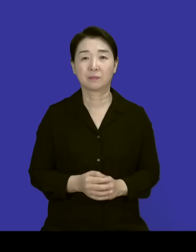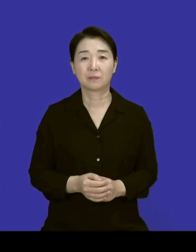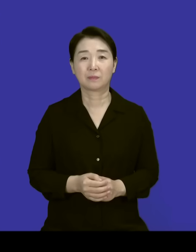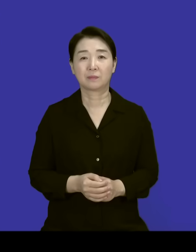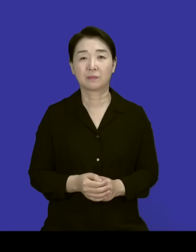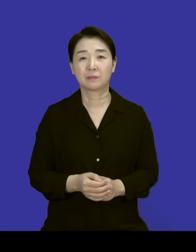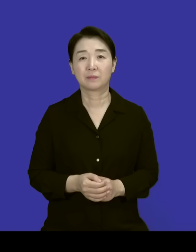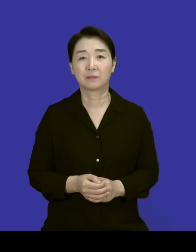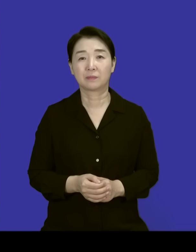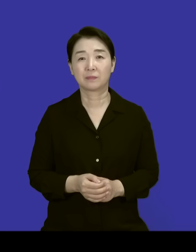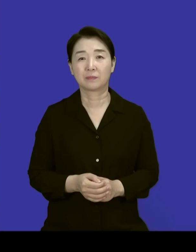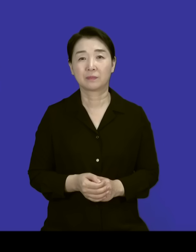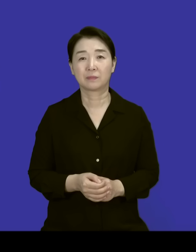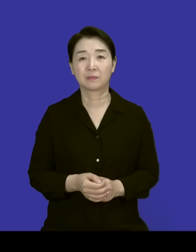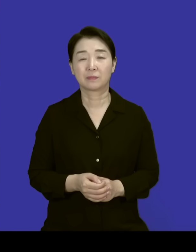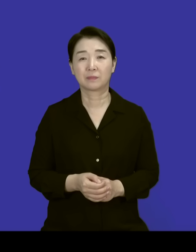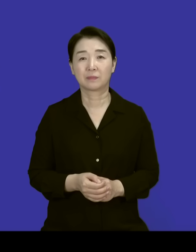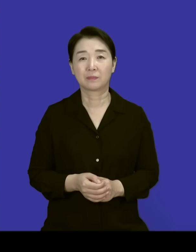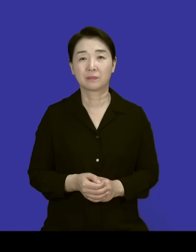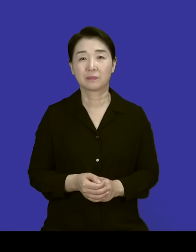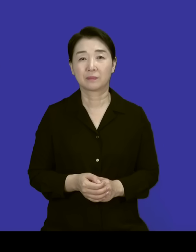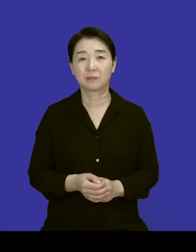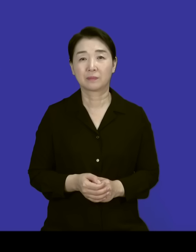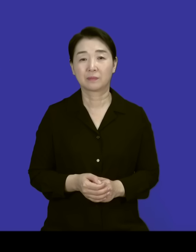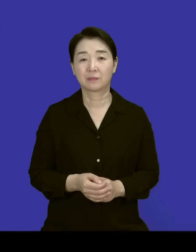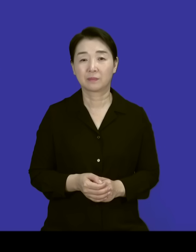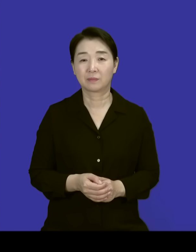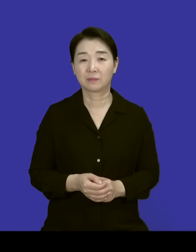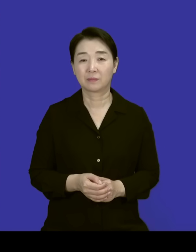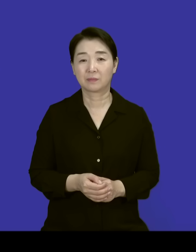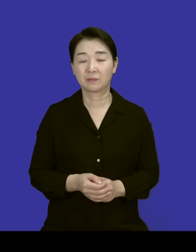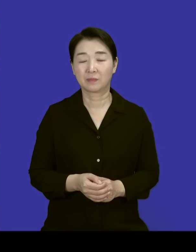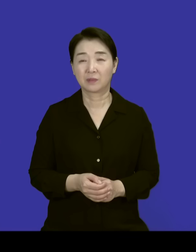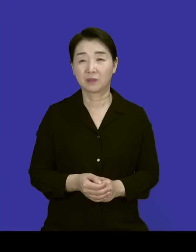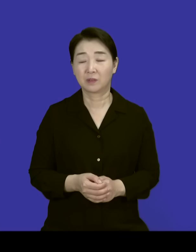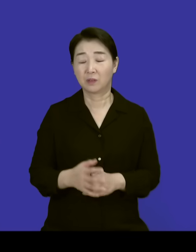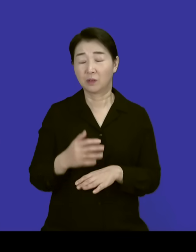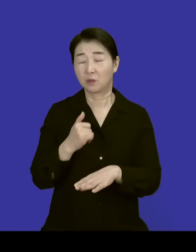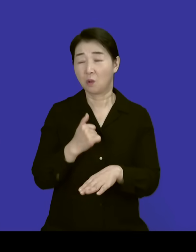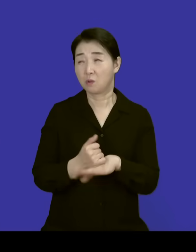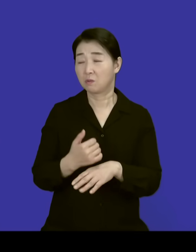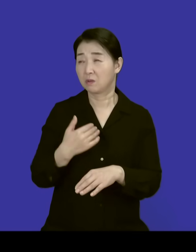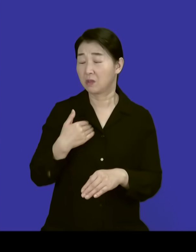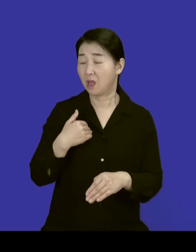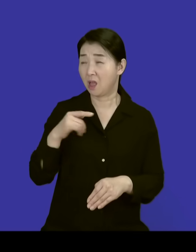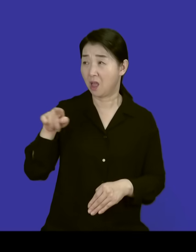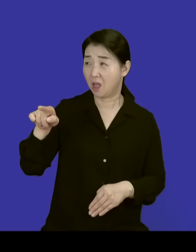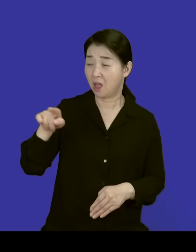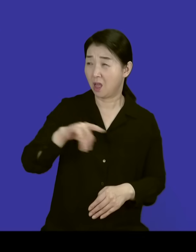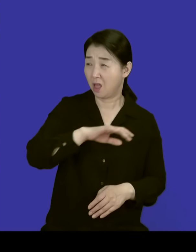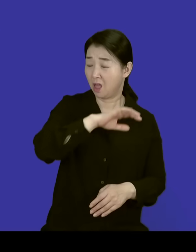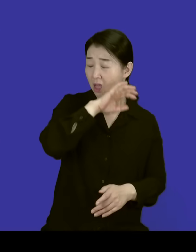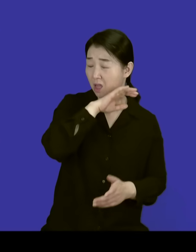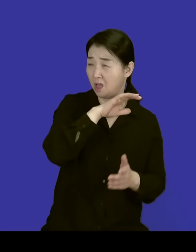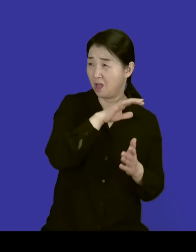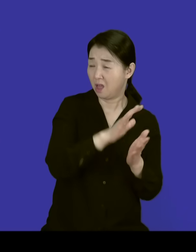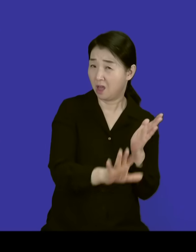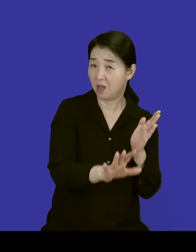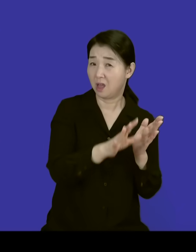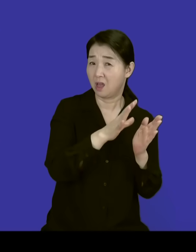저한테는. 예. 예. 그러다가 더 엇나가기 시작하니까 제가. 예. 근데